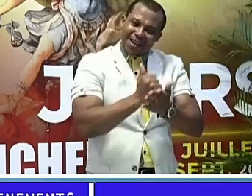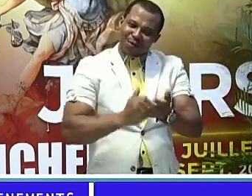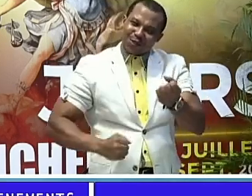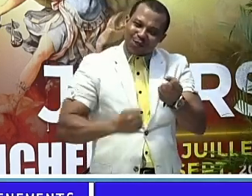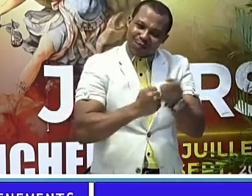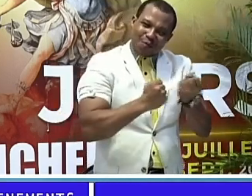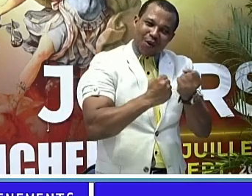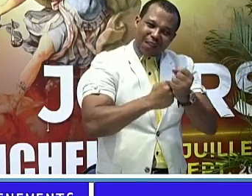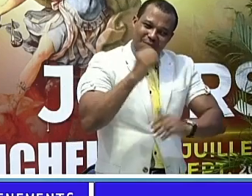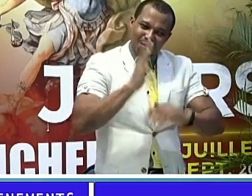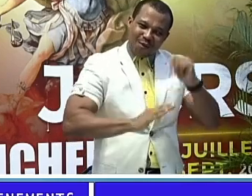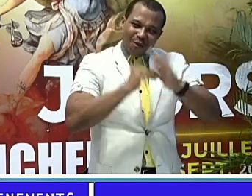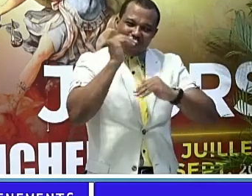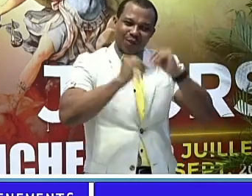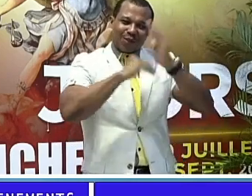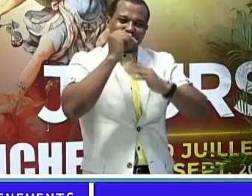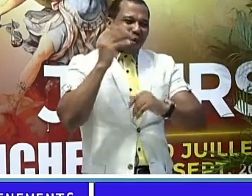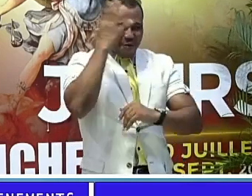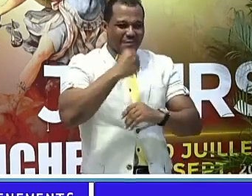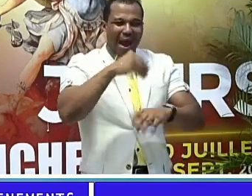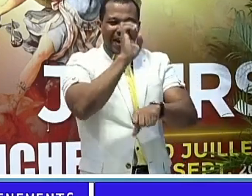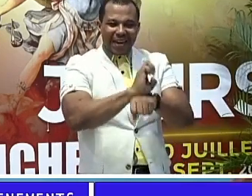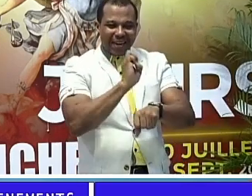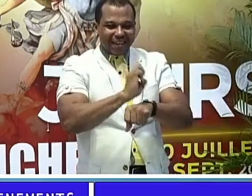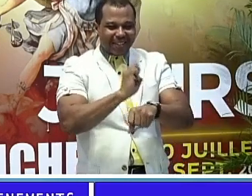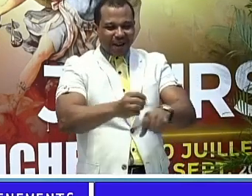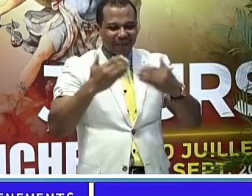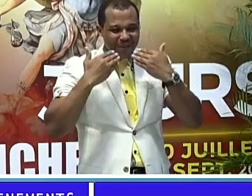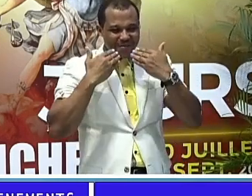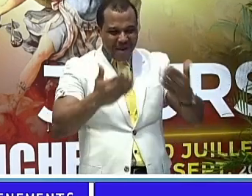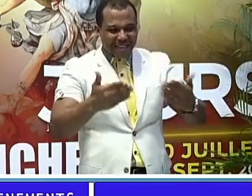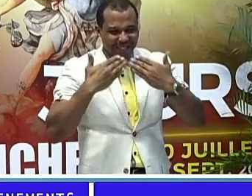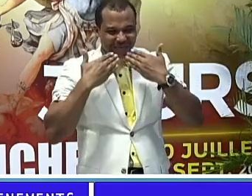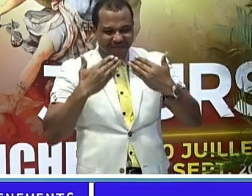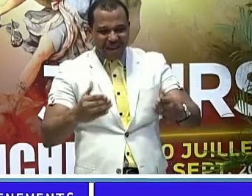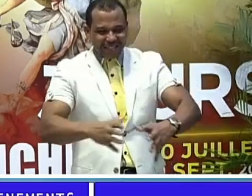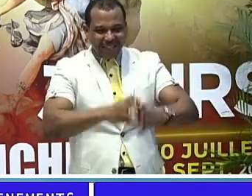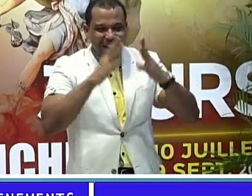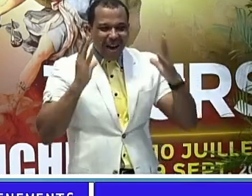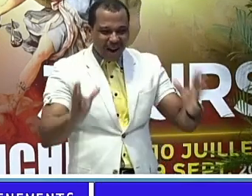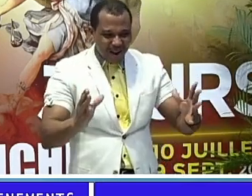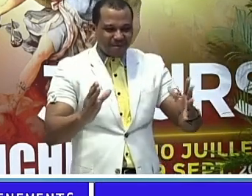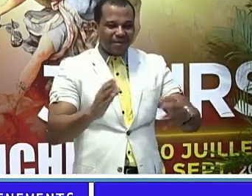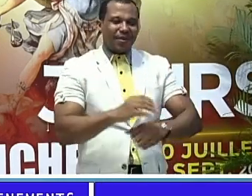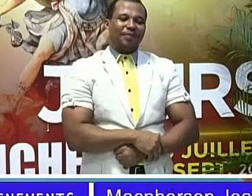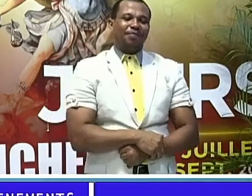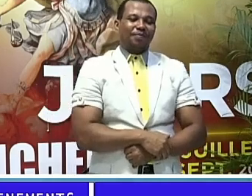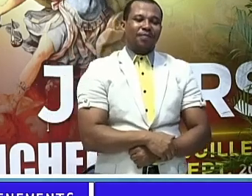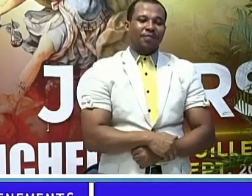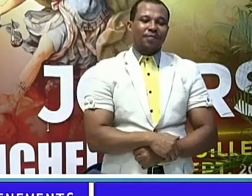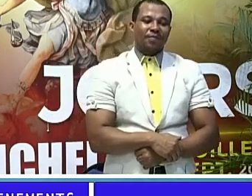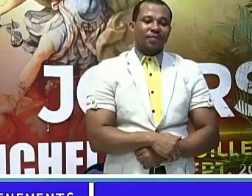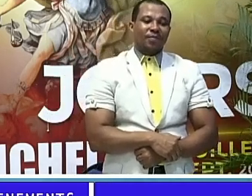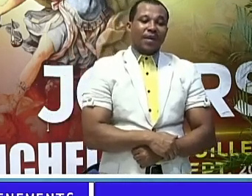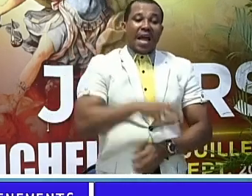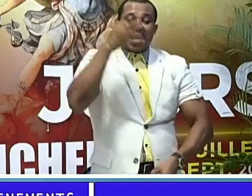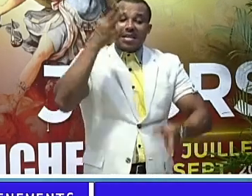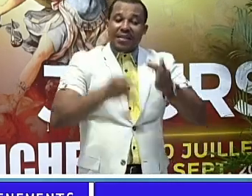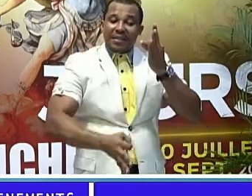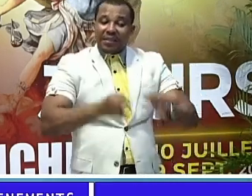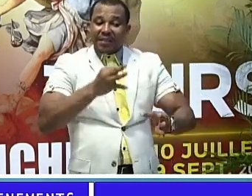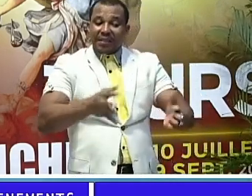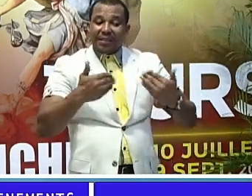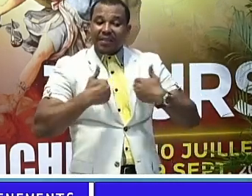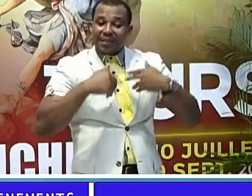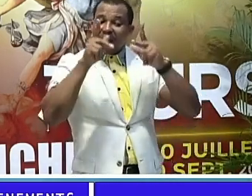annuelle là redit tout le monde merci monde qui dans retraite là qui t'a aidé pour tout travail ça réaliser et si rien monde qui besoin